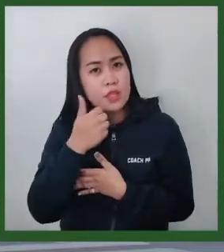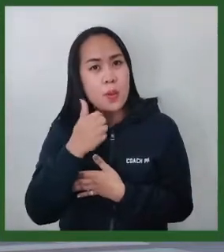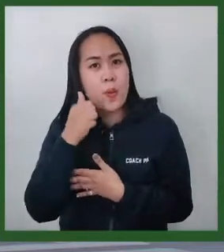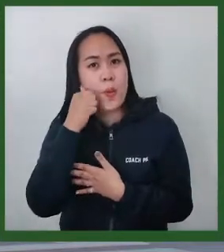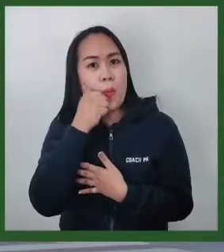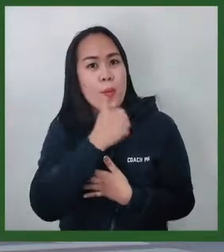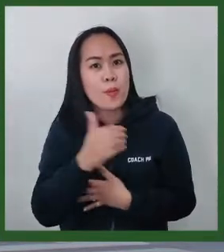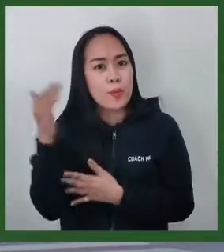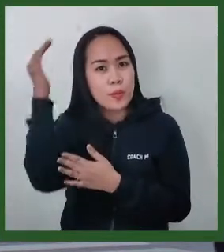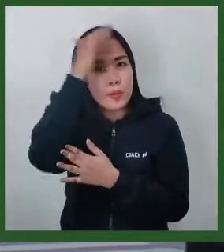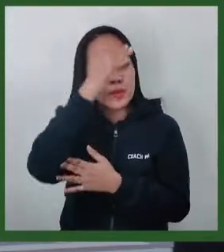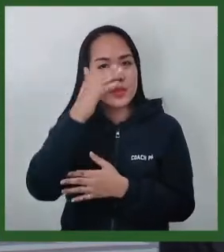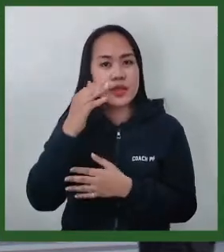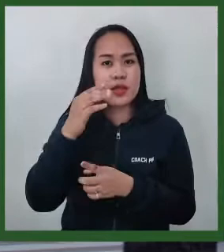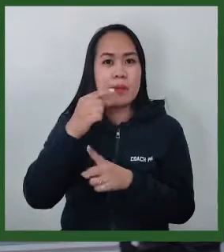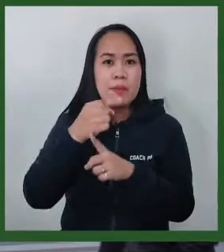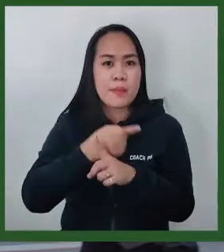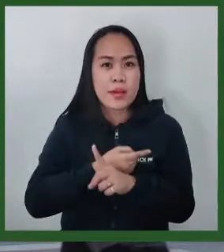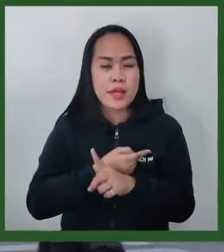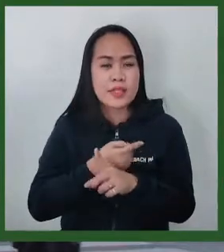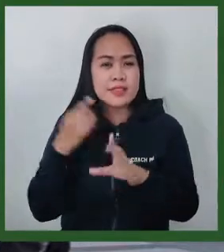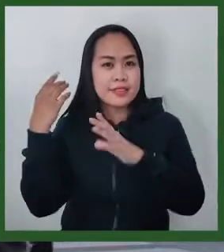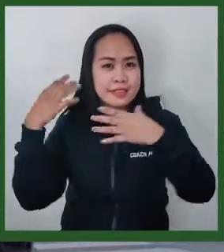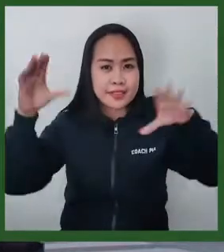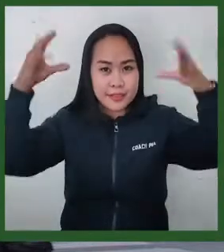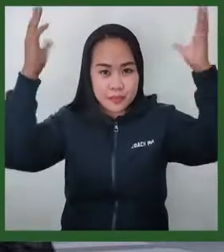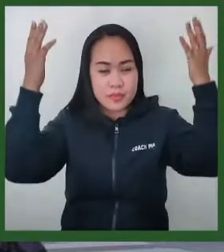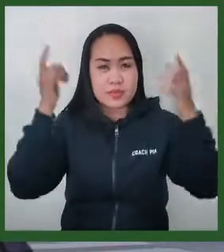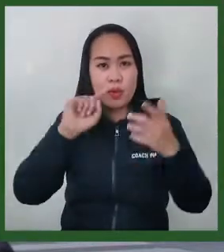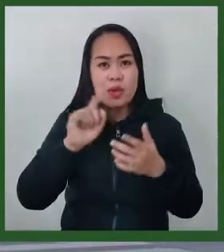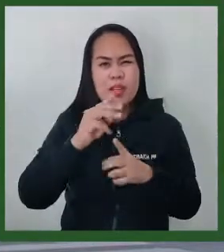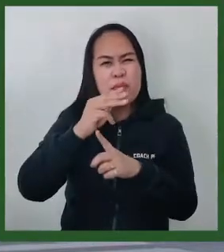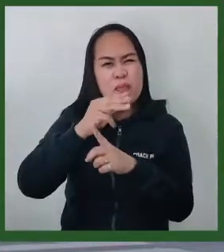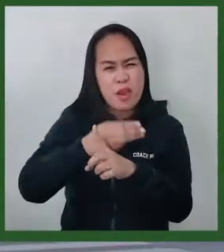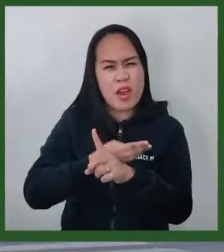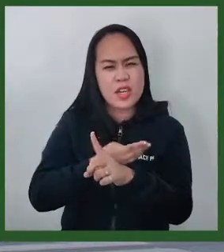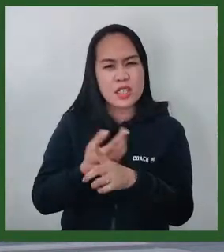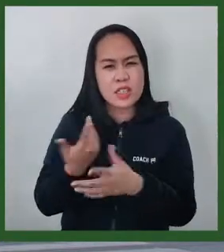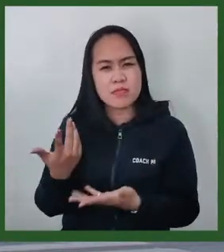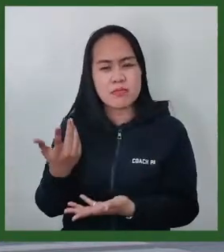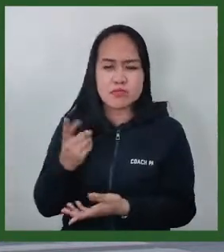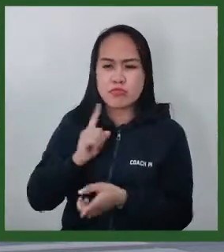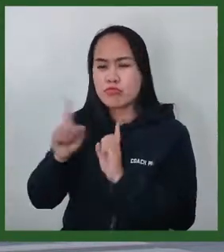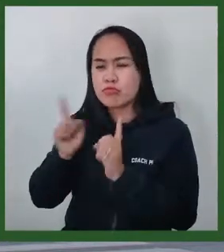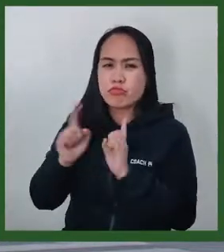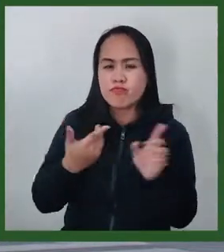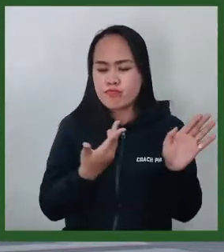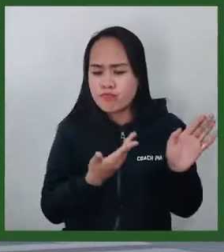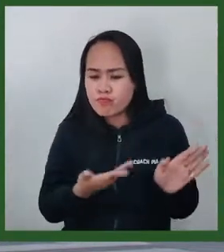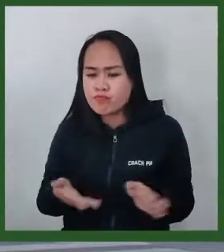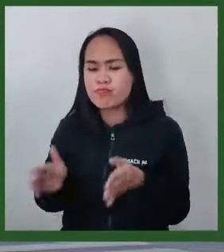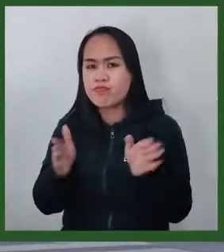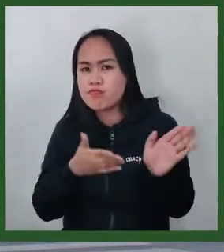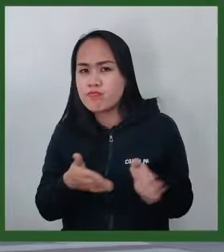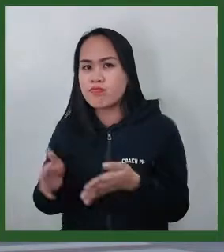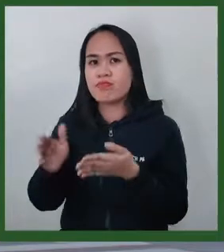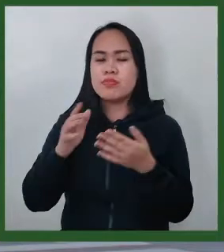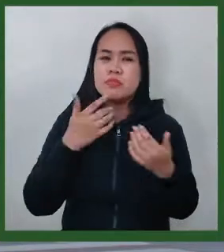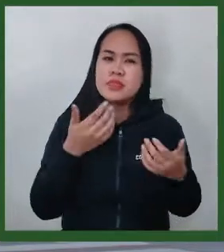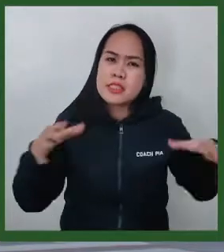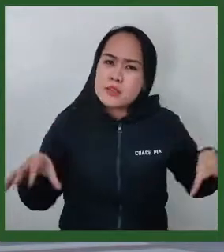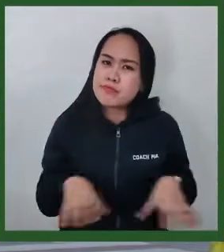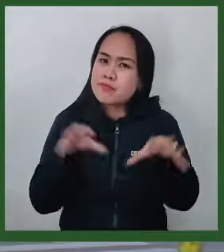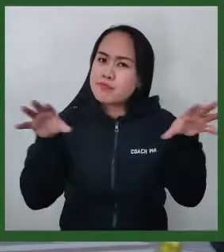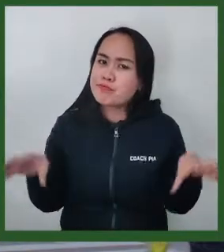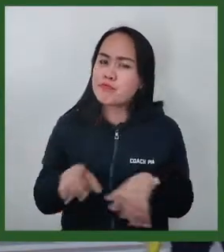Marso na. At ang Marso ay Buwan ng Kababaihan o Women's Month. So, inaayos na rin ho namin ang mga sari-sari nating mga